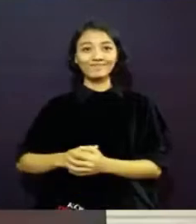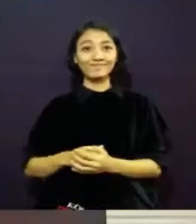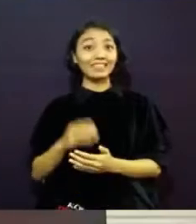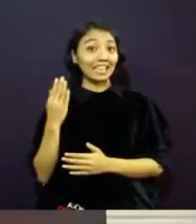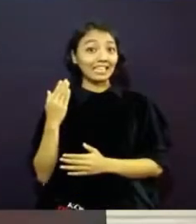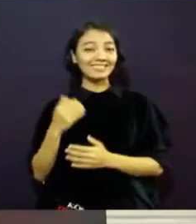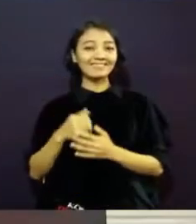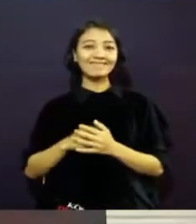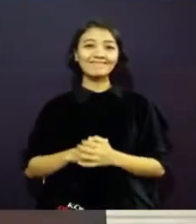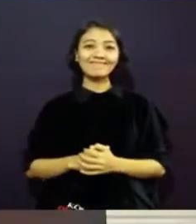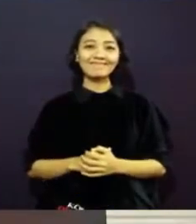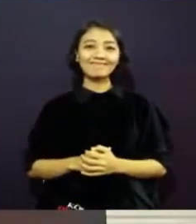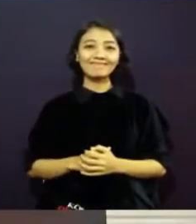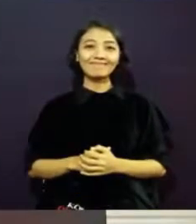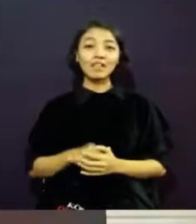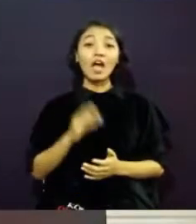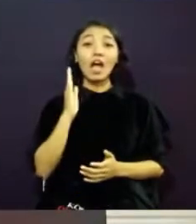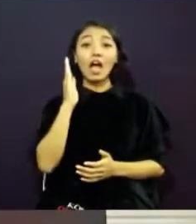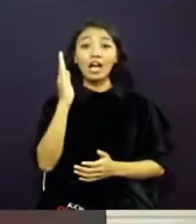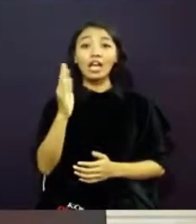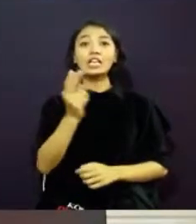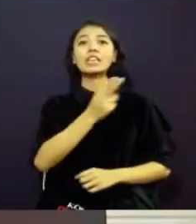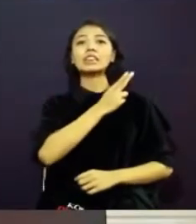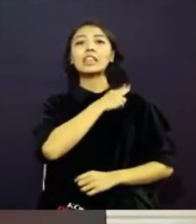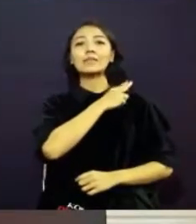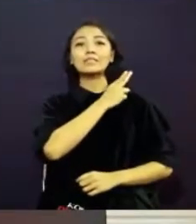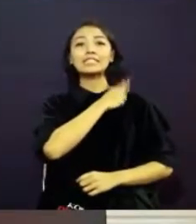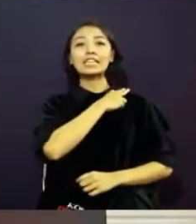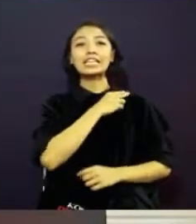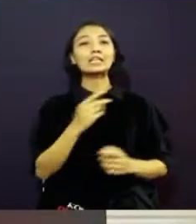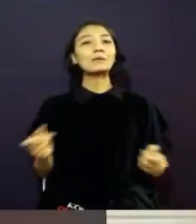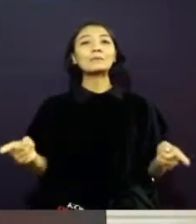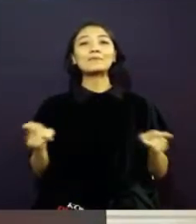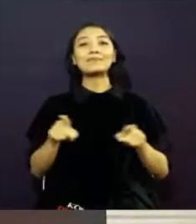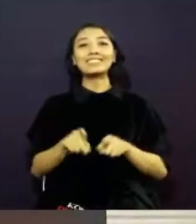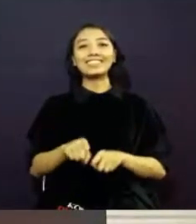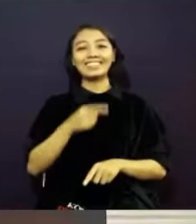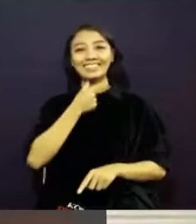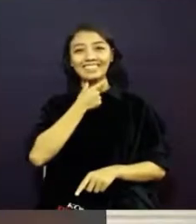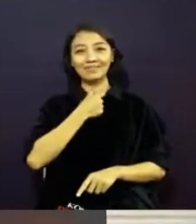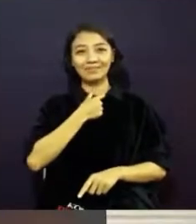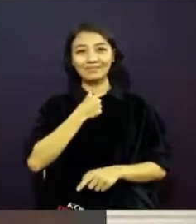Hai akan ditahbiskan menjadi imam